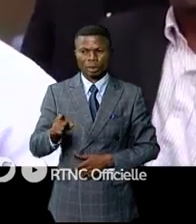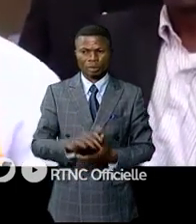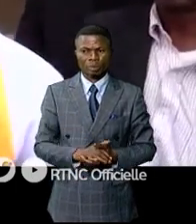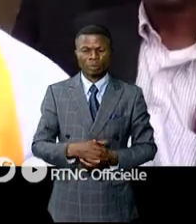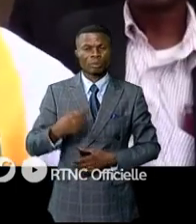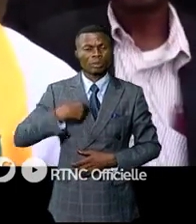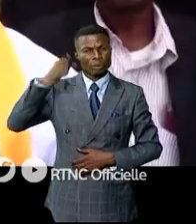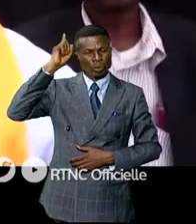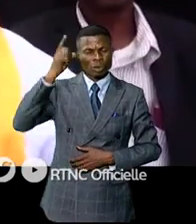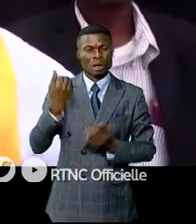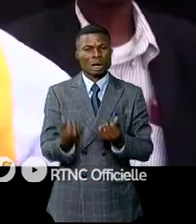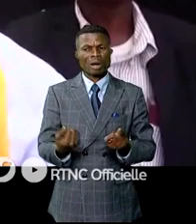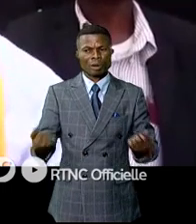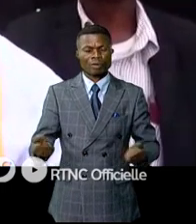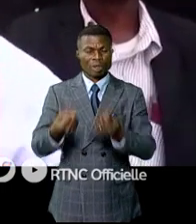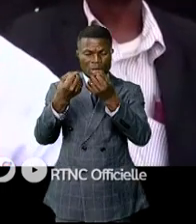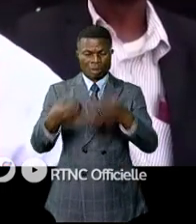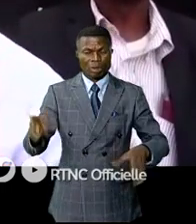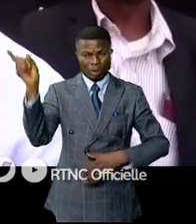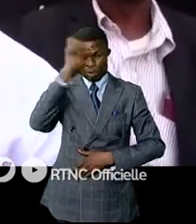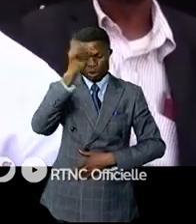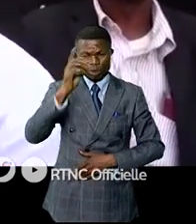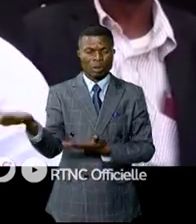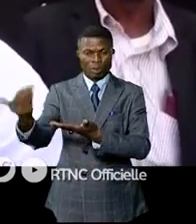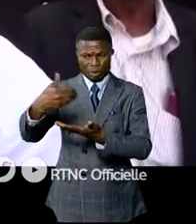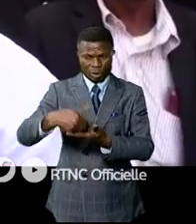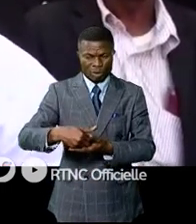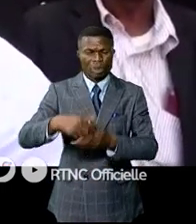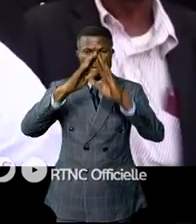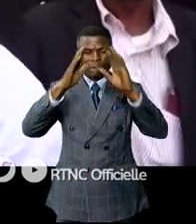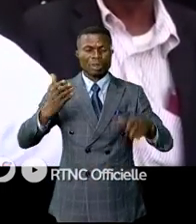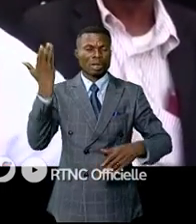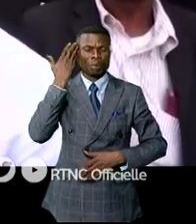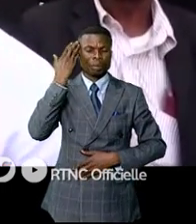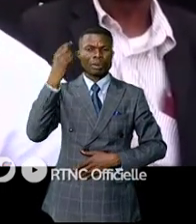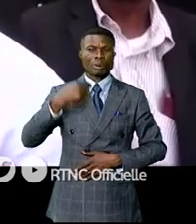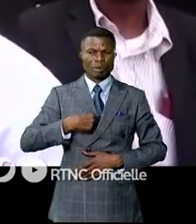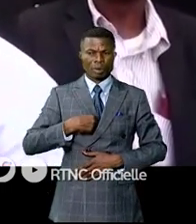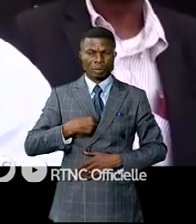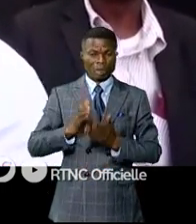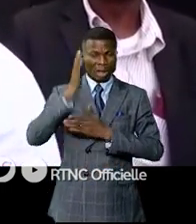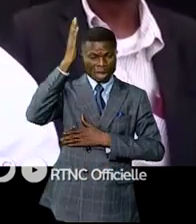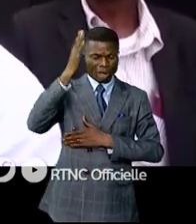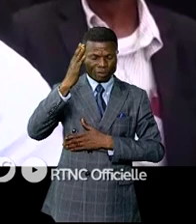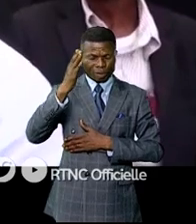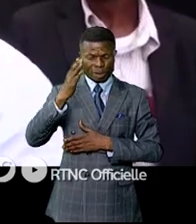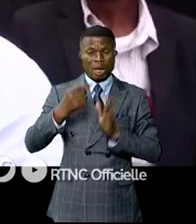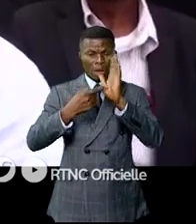J'étais comme un enfant prodigue. Maintenant, je retourne à la maison. L'avenir nous donnera raison.